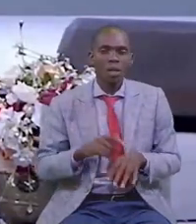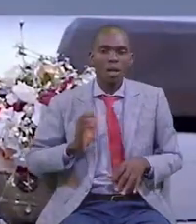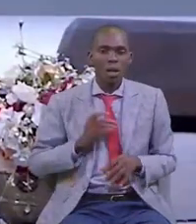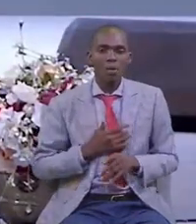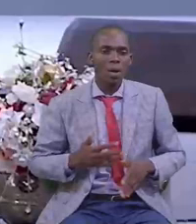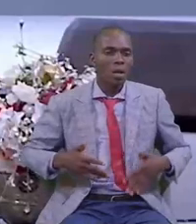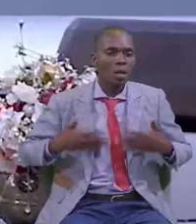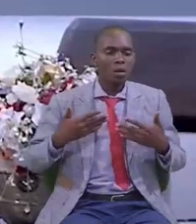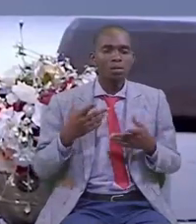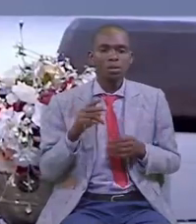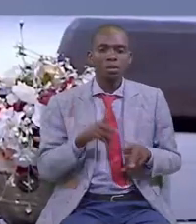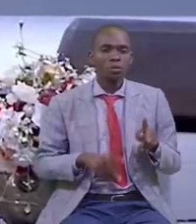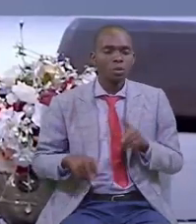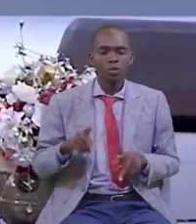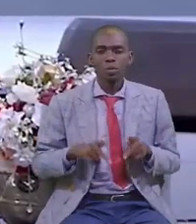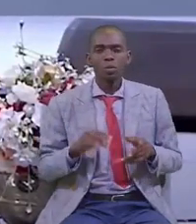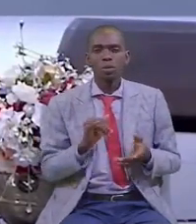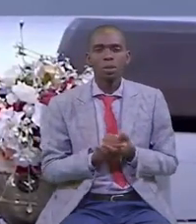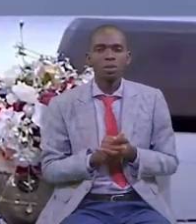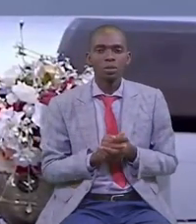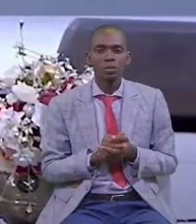les gens vont réagir et agir.